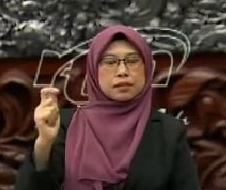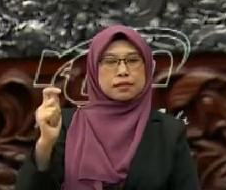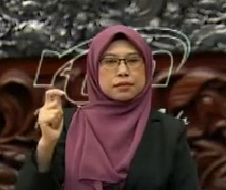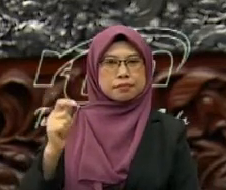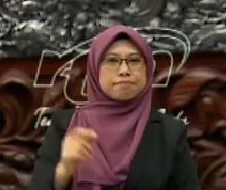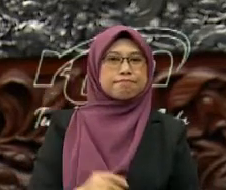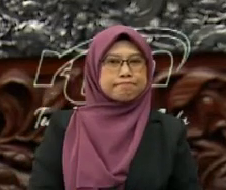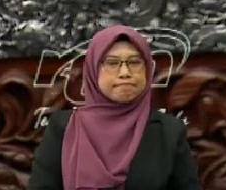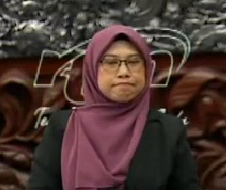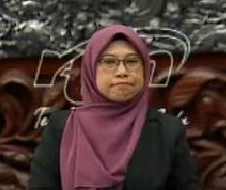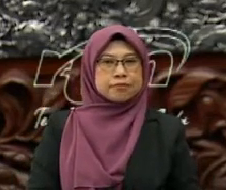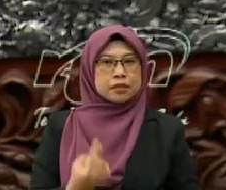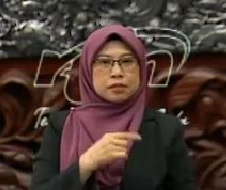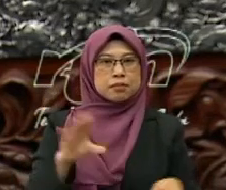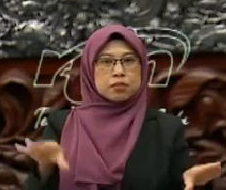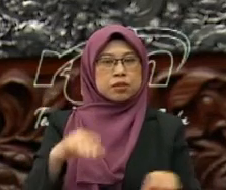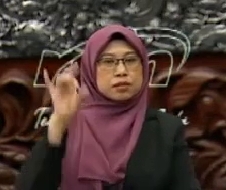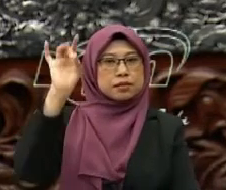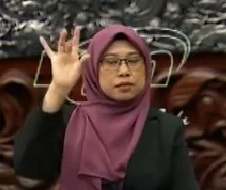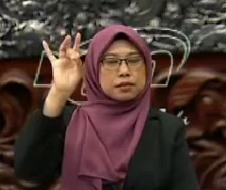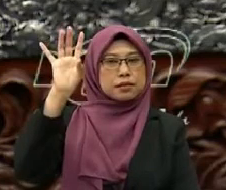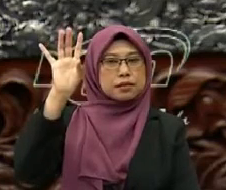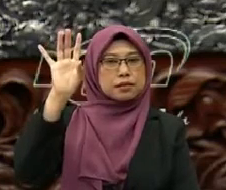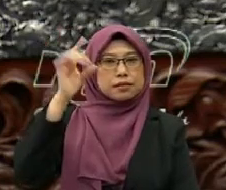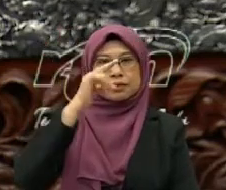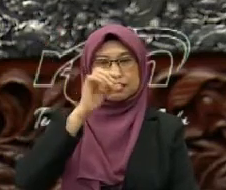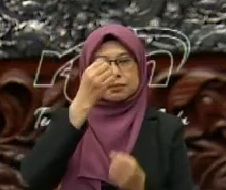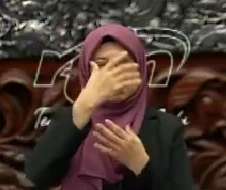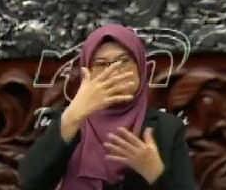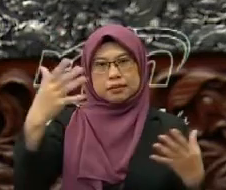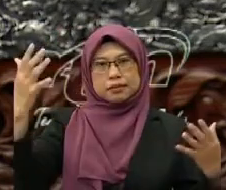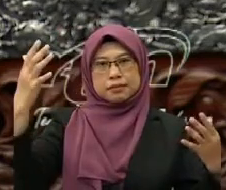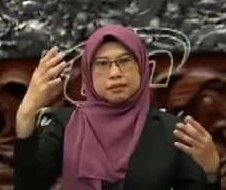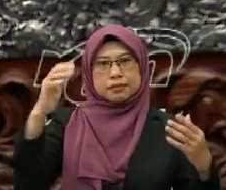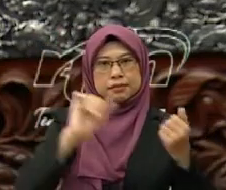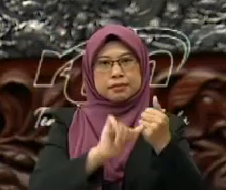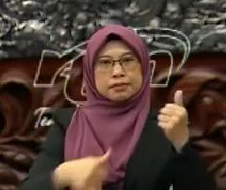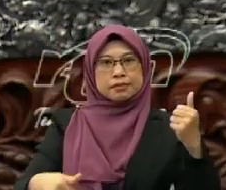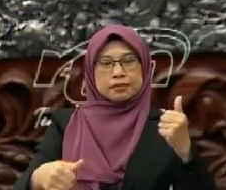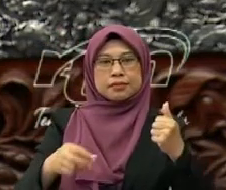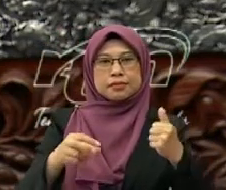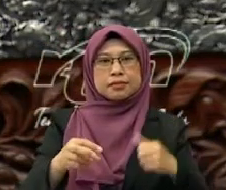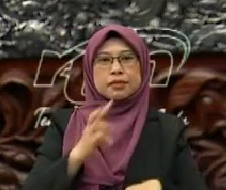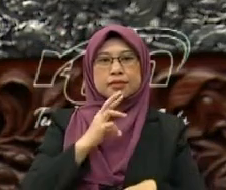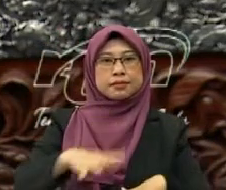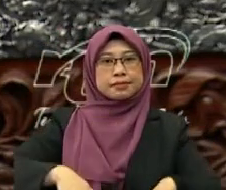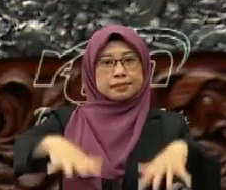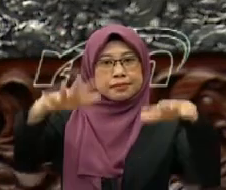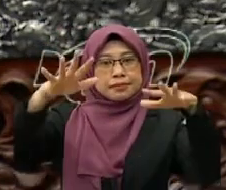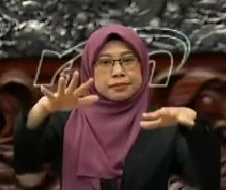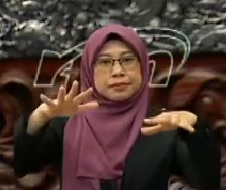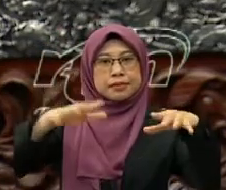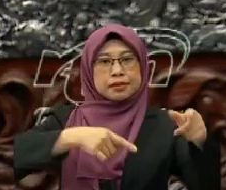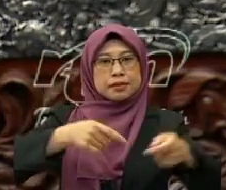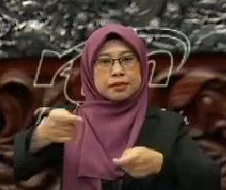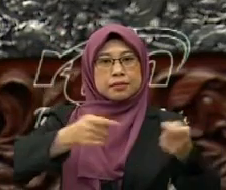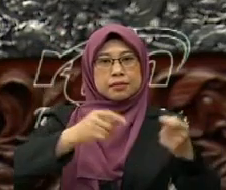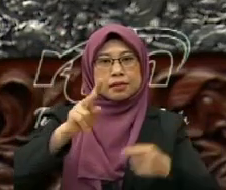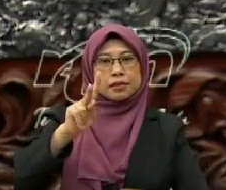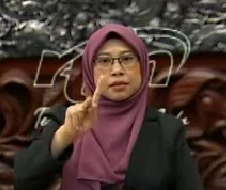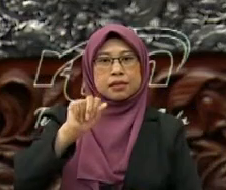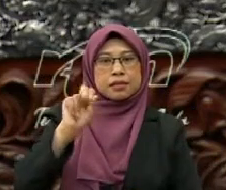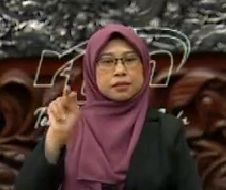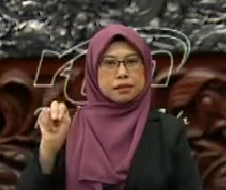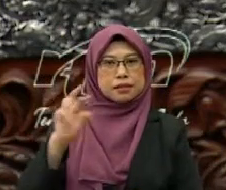kita laksanakan dan insya Allah untuk teman-teman juga bahwa jantan kuasa bencana banjir jadi pengungsi oleh ksn